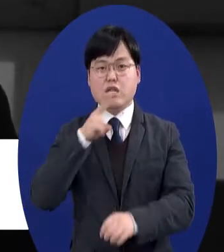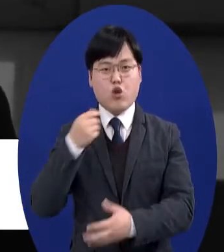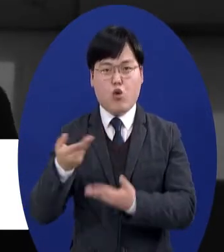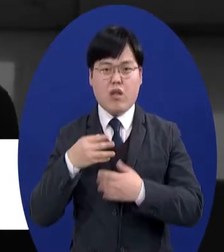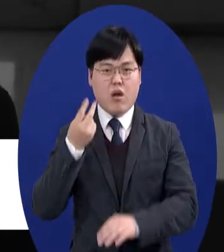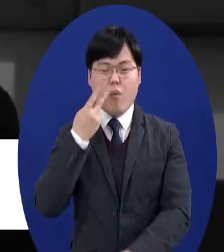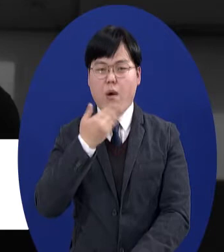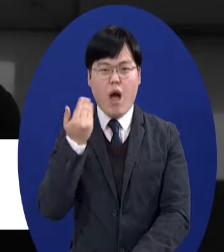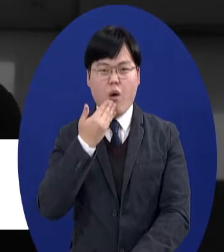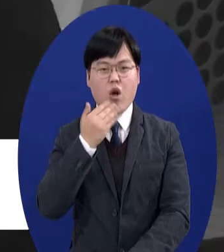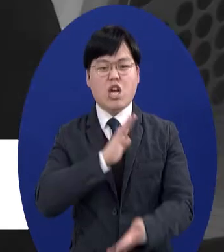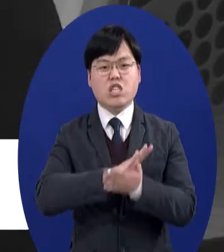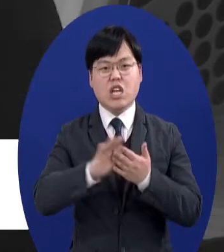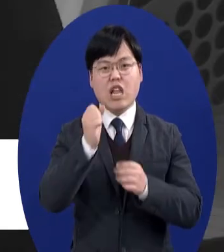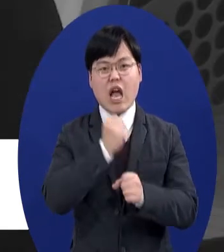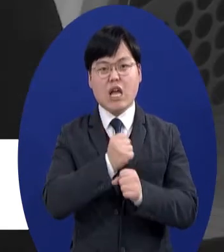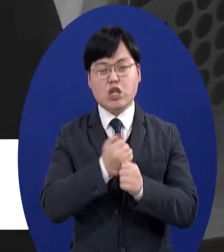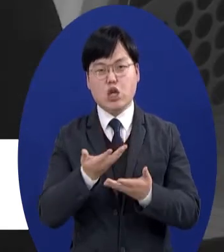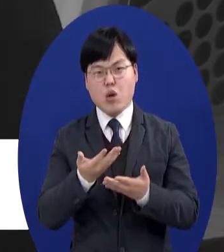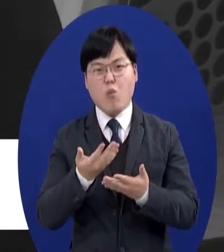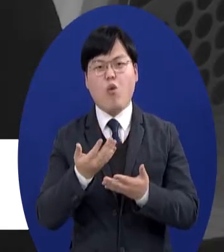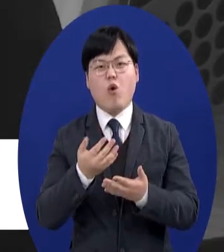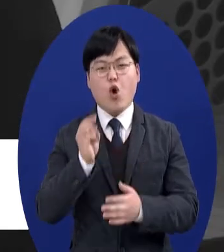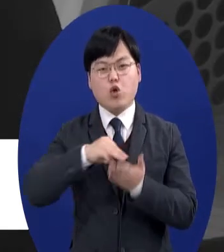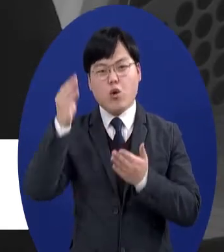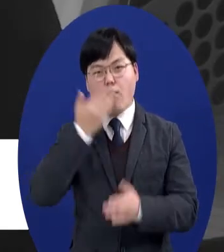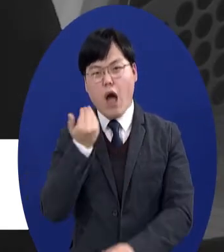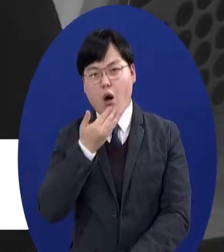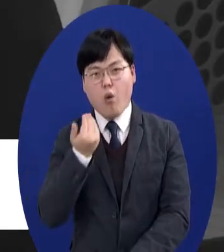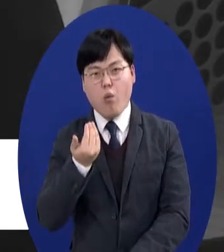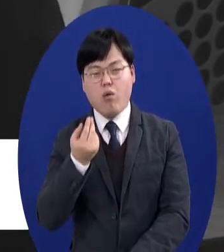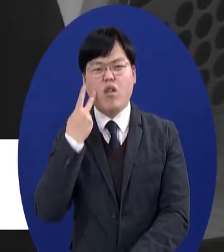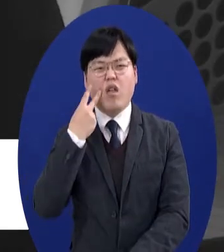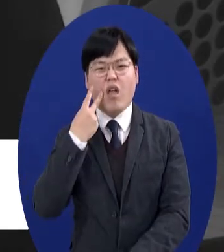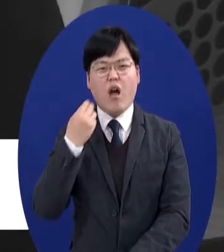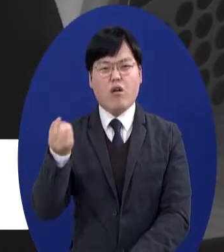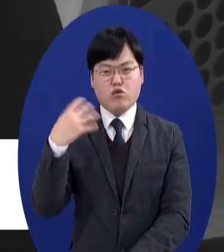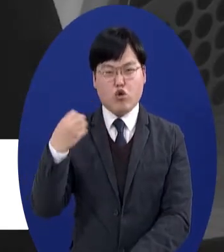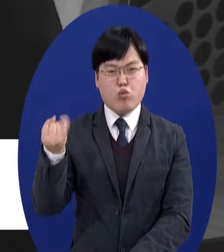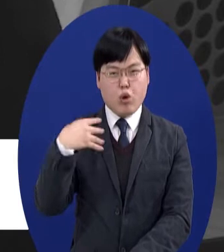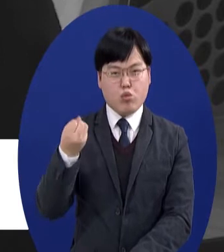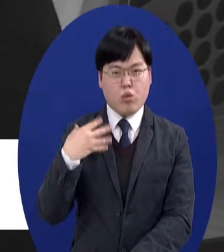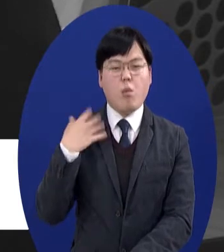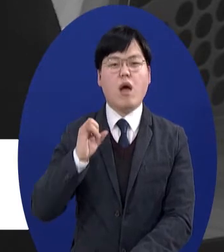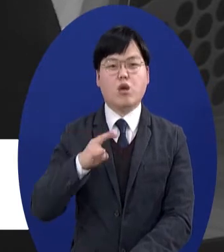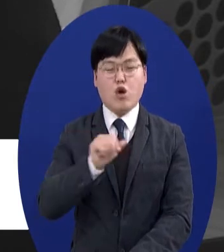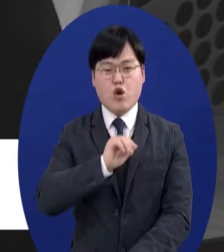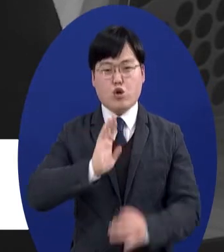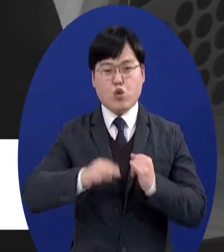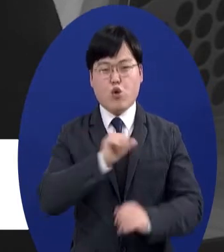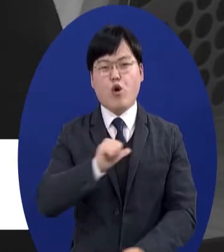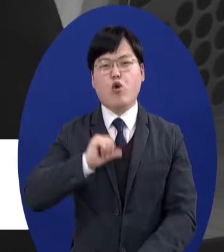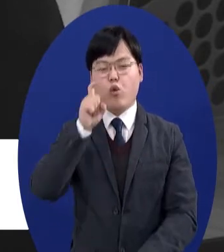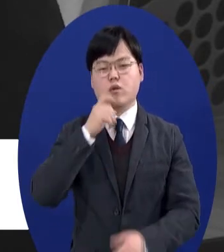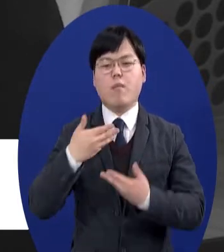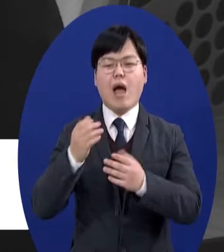дарамт шахалт байсан. Шинэ ажилтг ин гэдэг үүдээс ч юм уу. Тэгээд туршлагагүй гэдэг үүдээс ч юм уу. Тэгээд сүүлдээ би өөрөө ингээд өөрийнхөө хүсэлтээр ажиллаж чөлөөлөгдөх